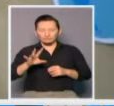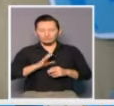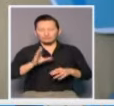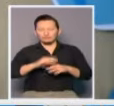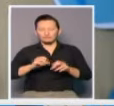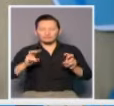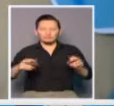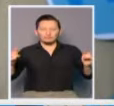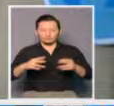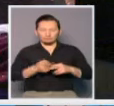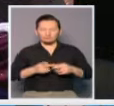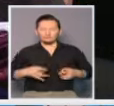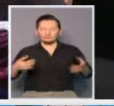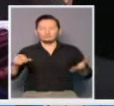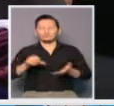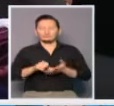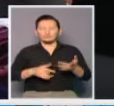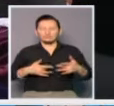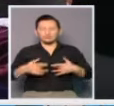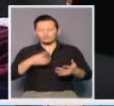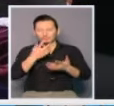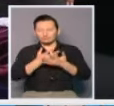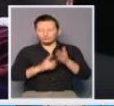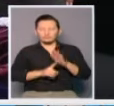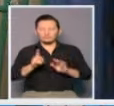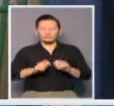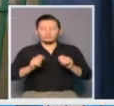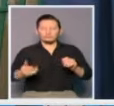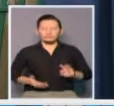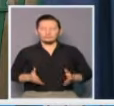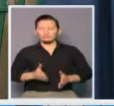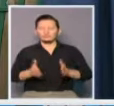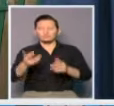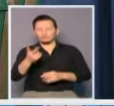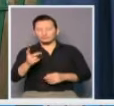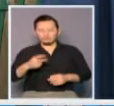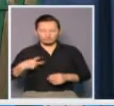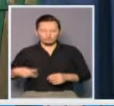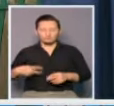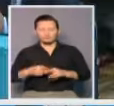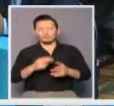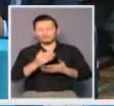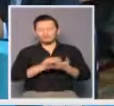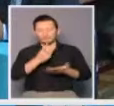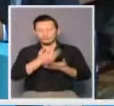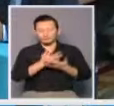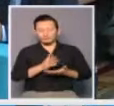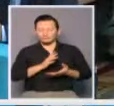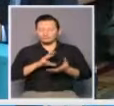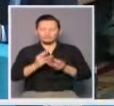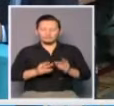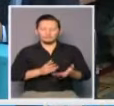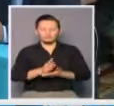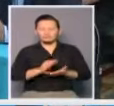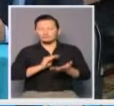поэзии. Мероприятие началось с театрализованной постановки, повествующей о жизненном пути двух героев. Программа включала в себя и декламирование